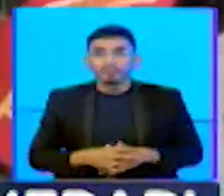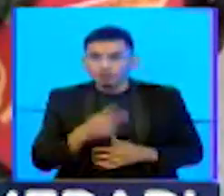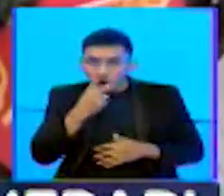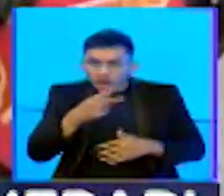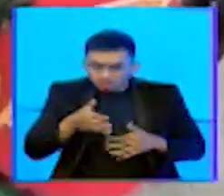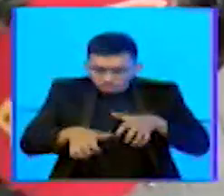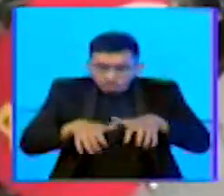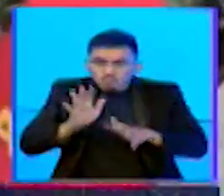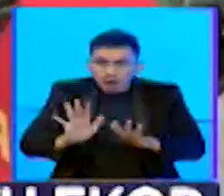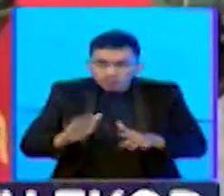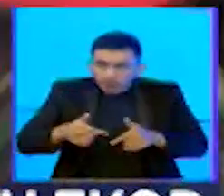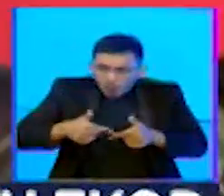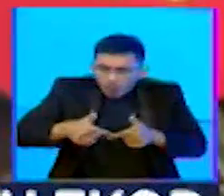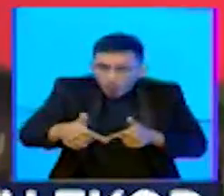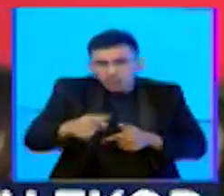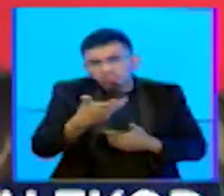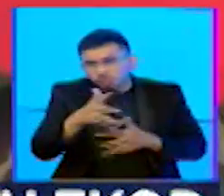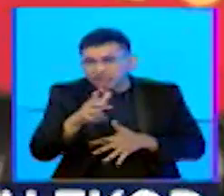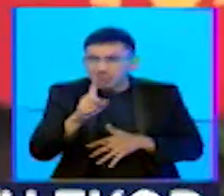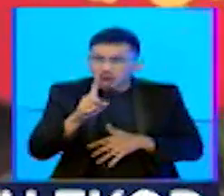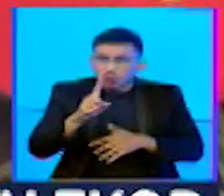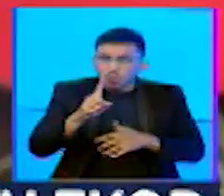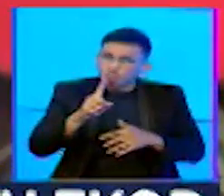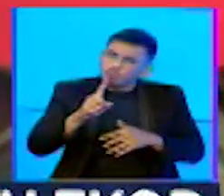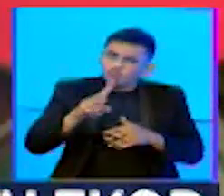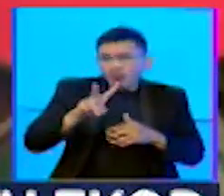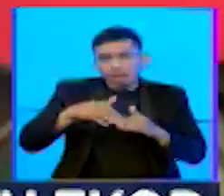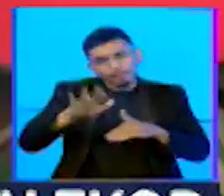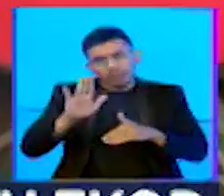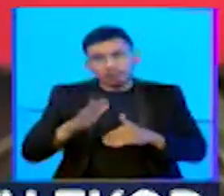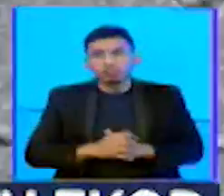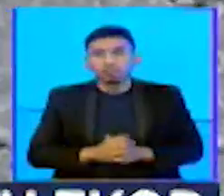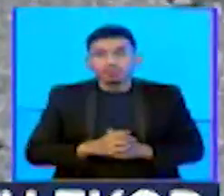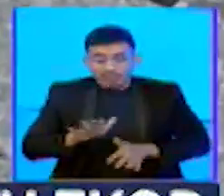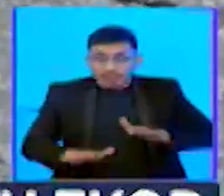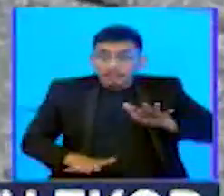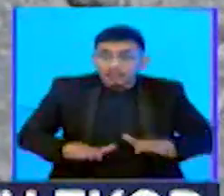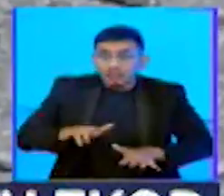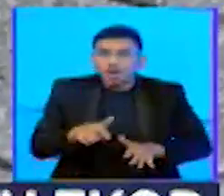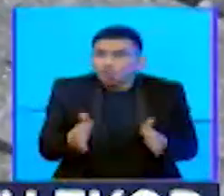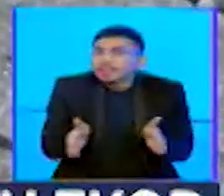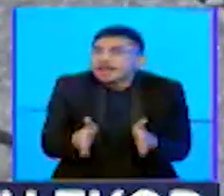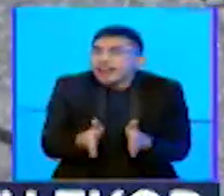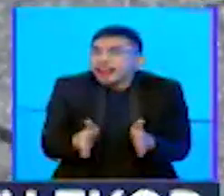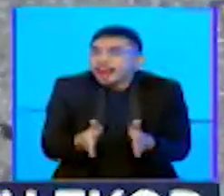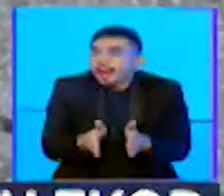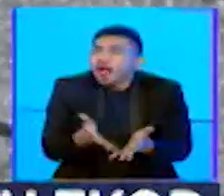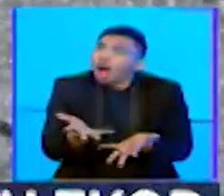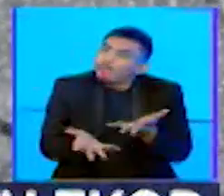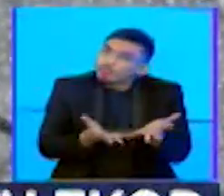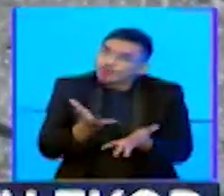macan tutul lebih dari satu ekor. Sementara tapak kaki macan tutul berukuran lebih kecil kemungkinan tapak kaki anak macan